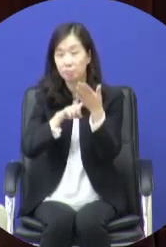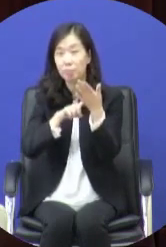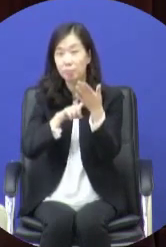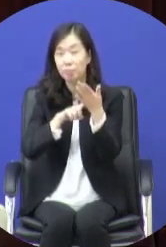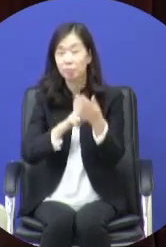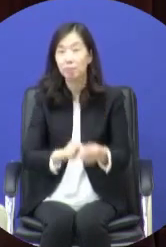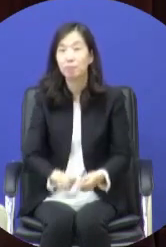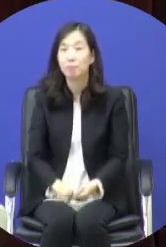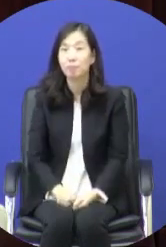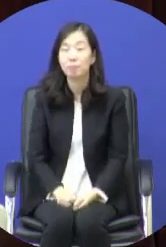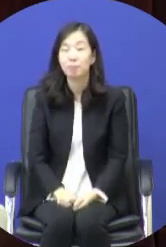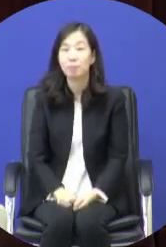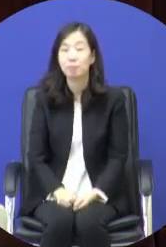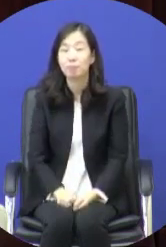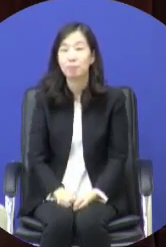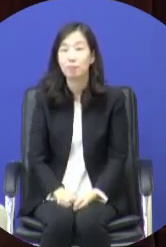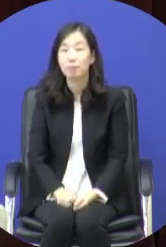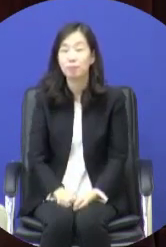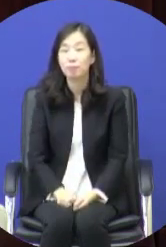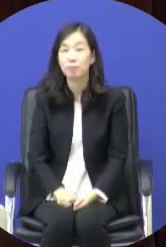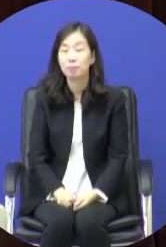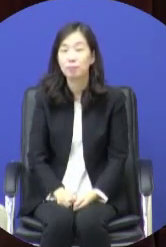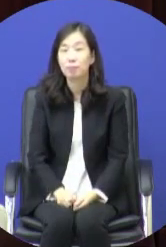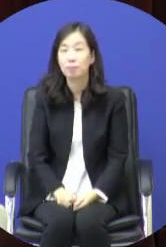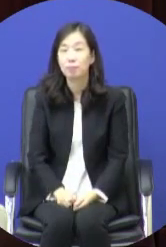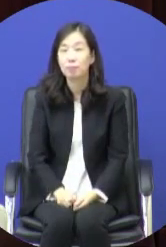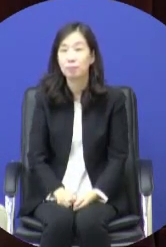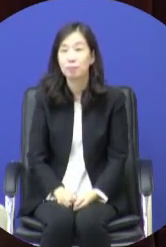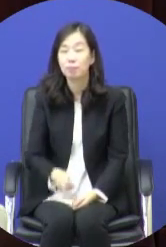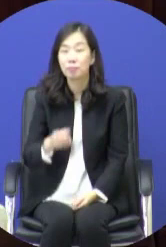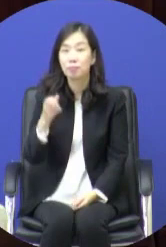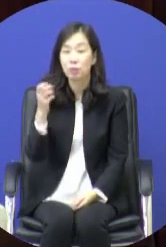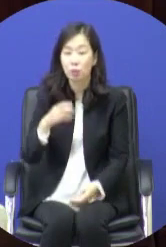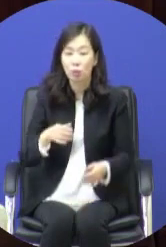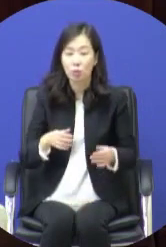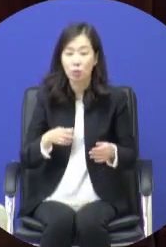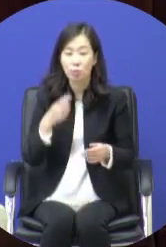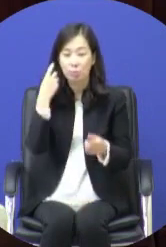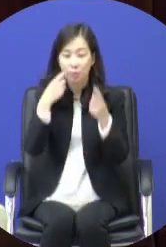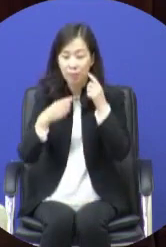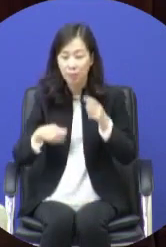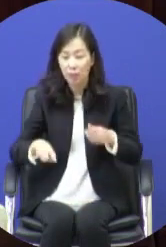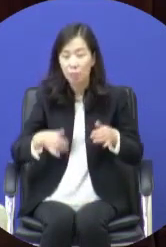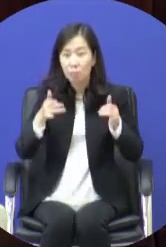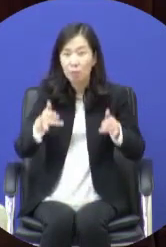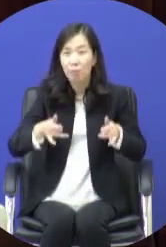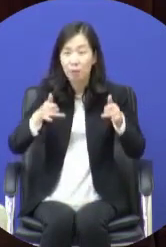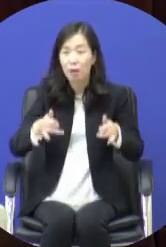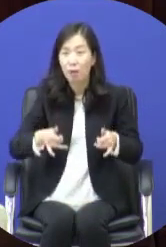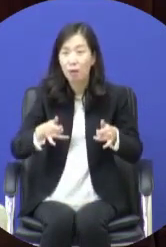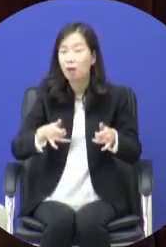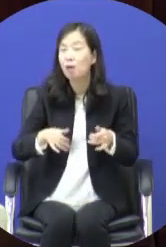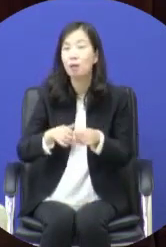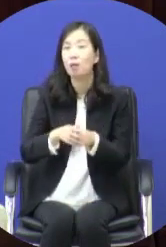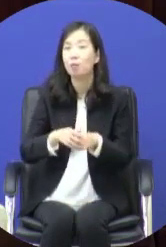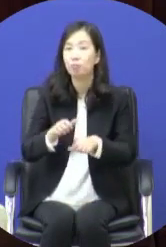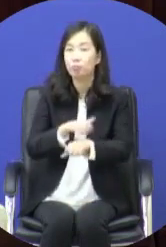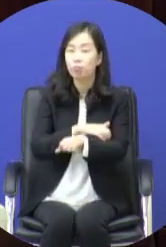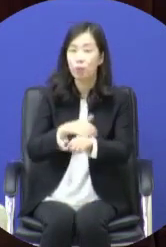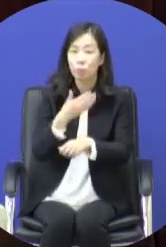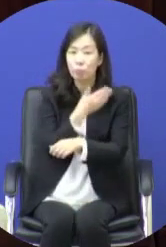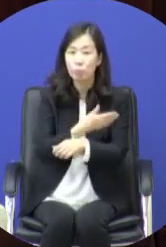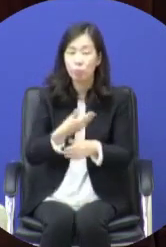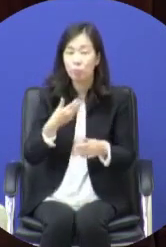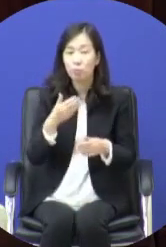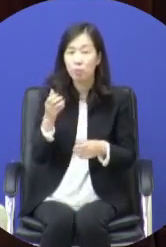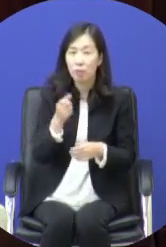있었던 것입니다. 자, 그리고 부상으로 목발을 짚고 있던 이 씨가 불편한 몸을 이끌고